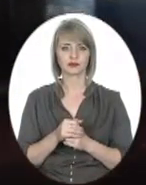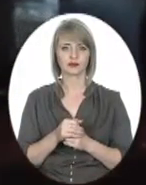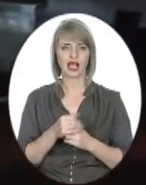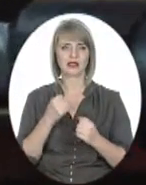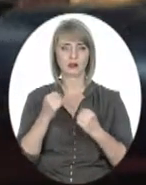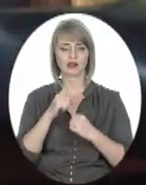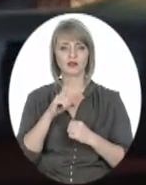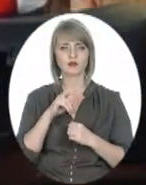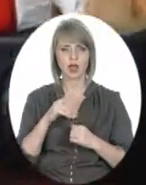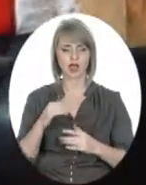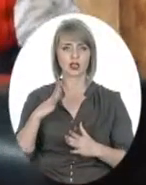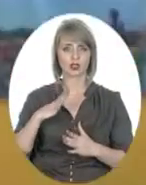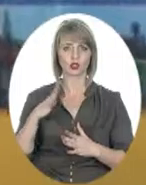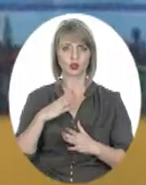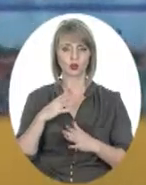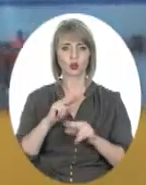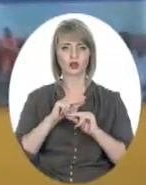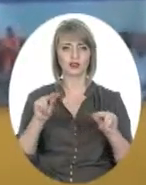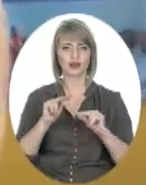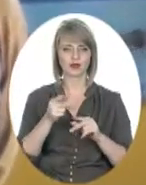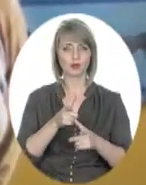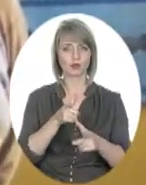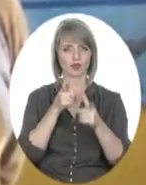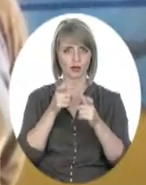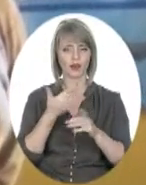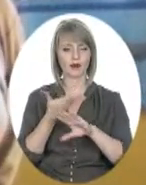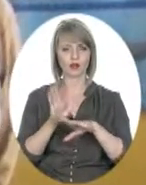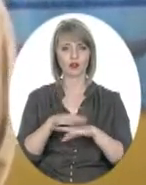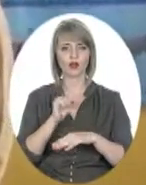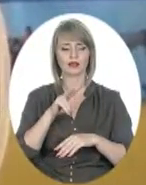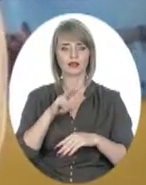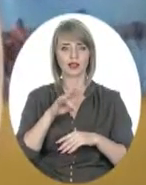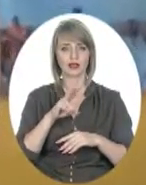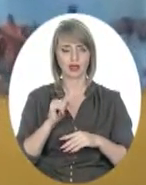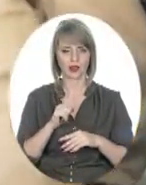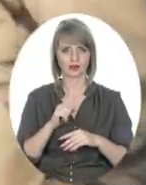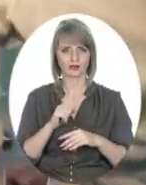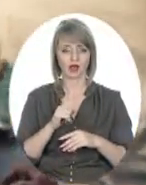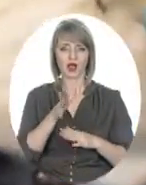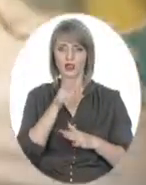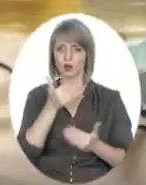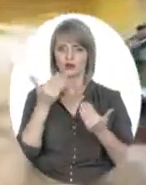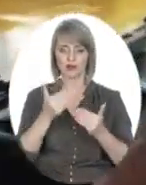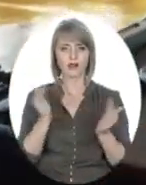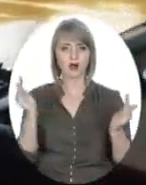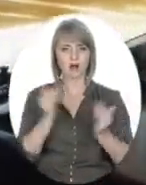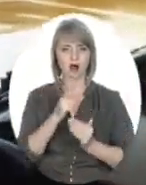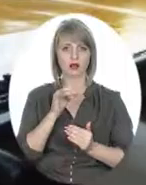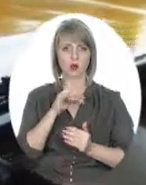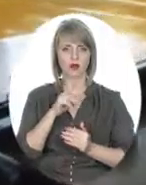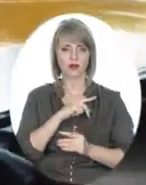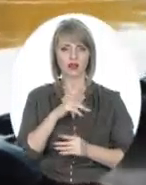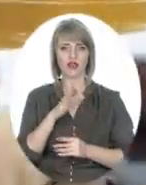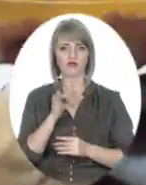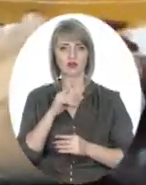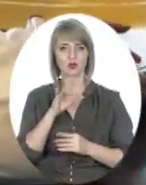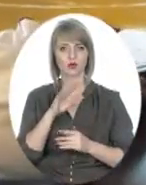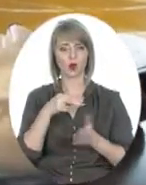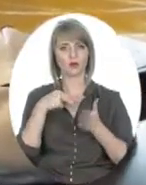атлетика. В какой сектор кидать? Ну, скажите вы. Выбираешь, давай вот это, 12, 9, 14. Давай Хорошо. Сюда, если тебе